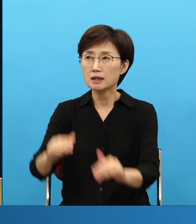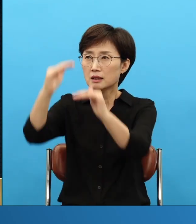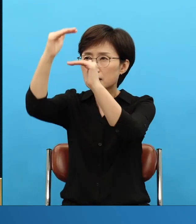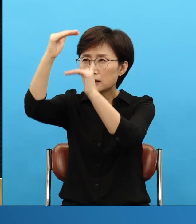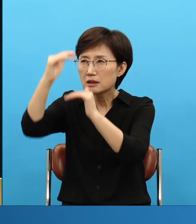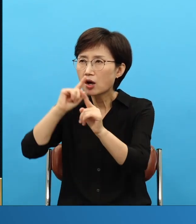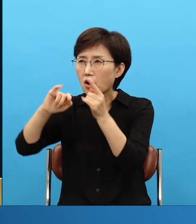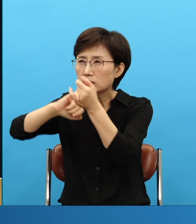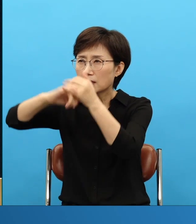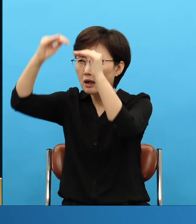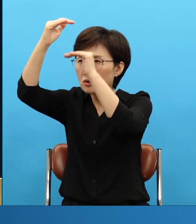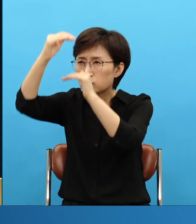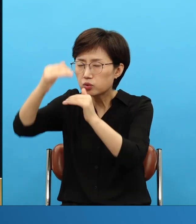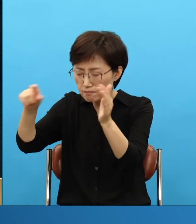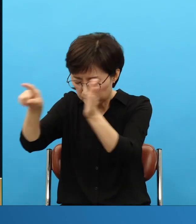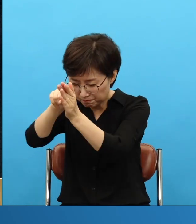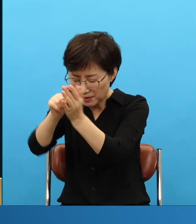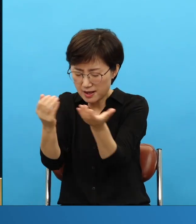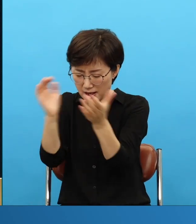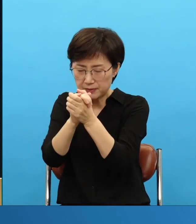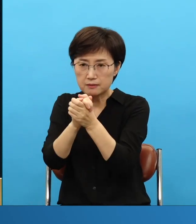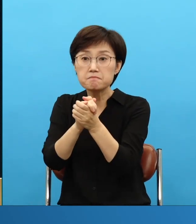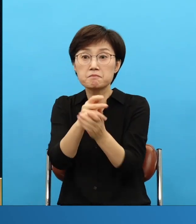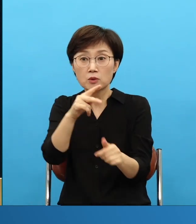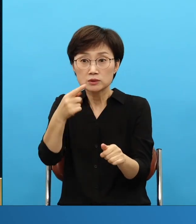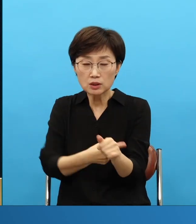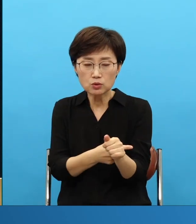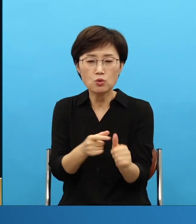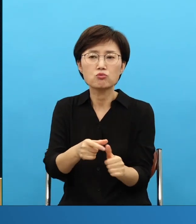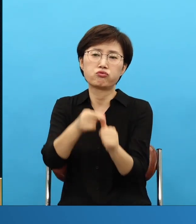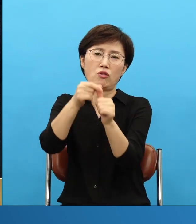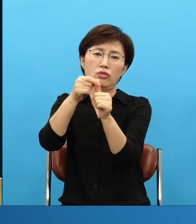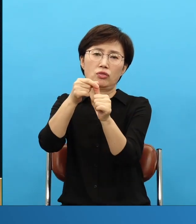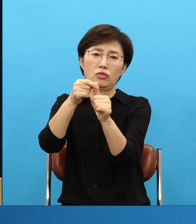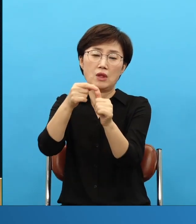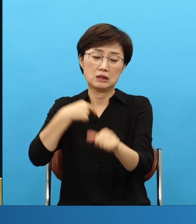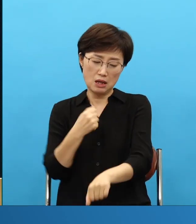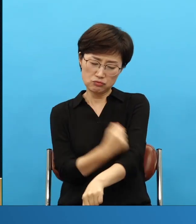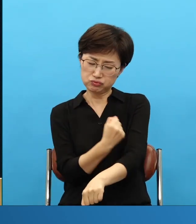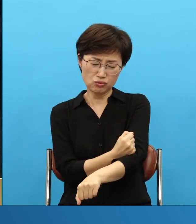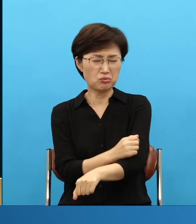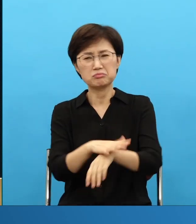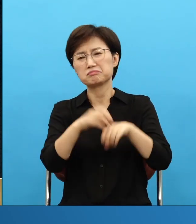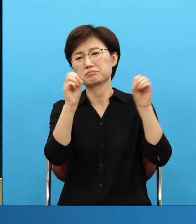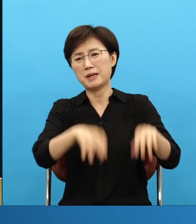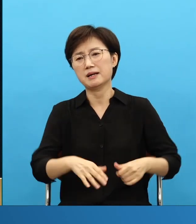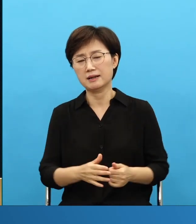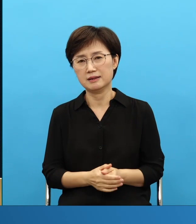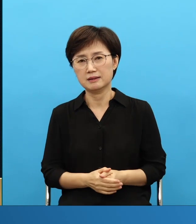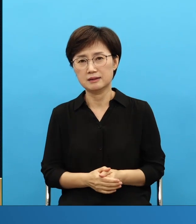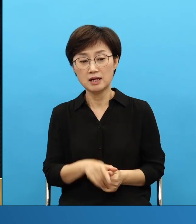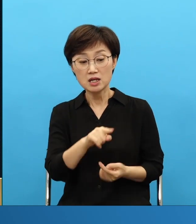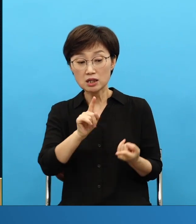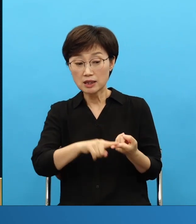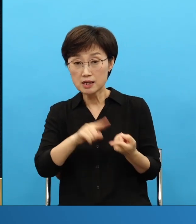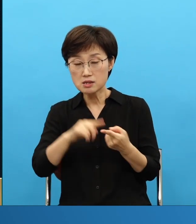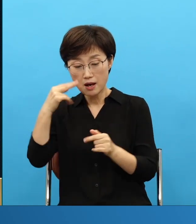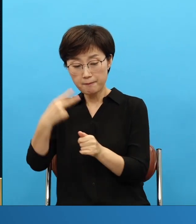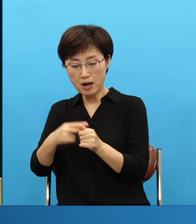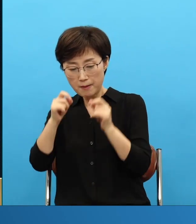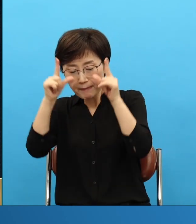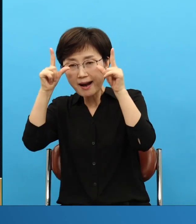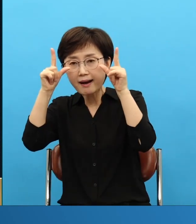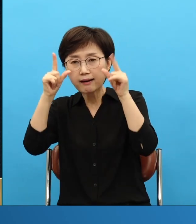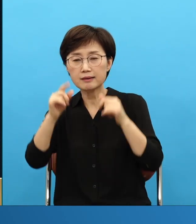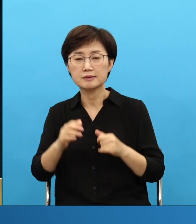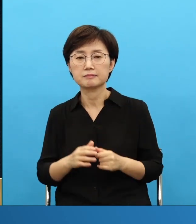믿음으로만 구원받아요. It's only through faith, by grace, that we're saved. 우리가 할 수 없으니까요. Because 이걸 바울이 깨달은 거예요. we can do nothing about this. That's why Paul